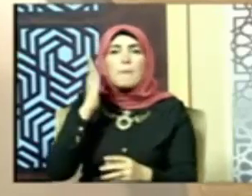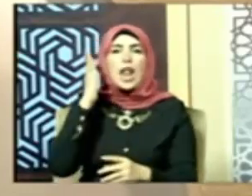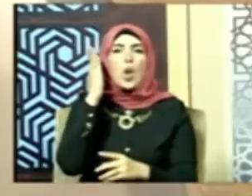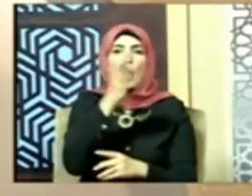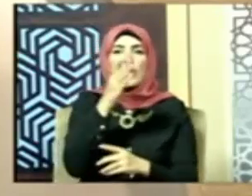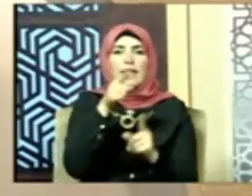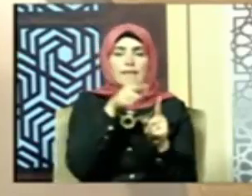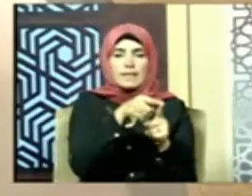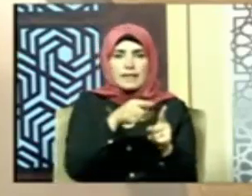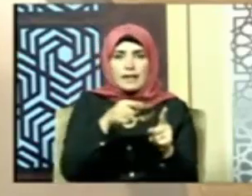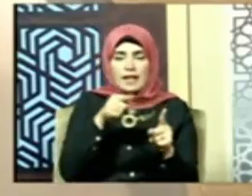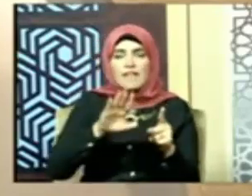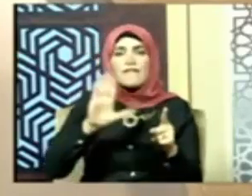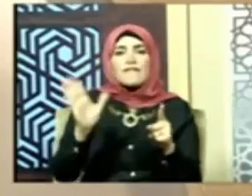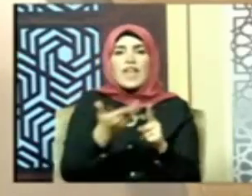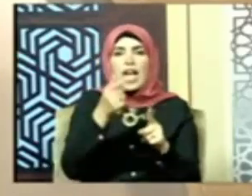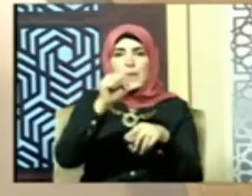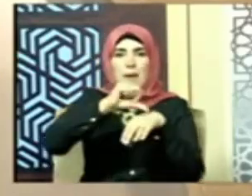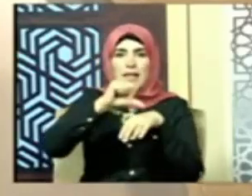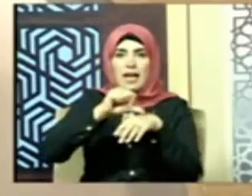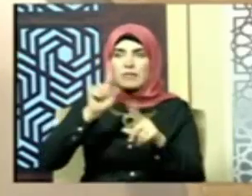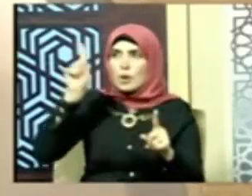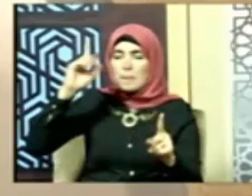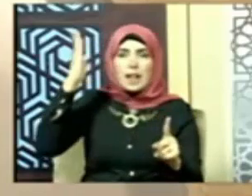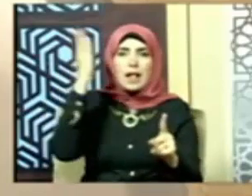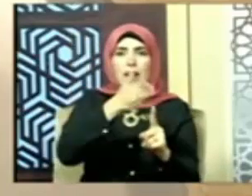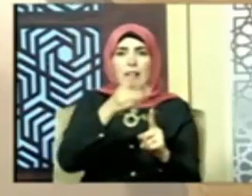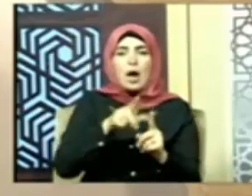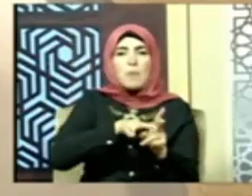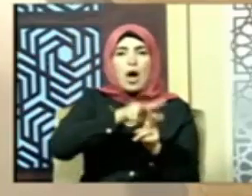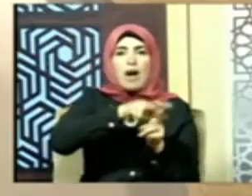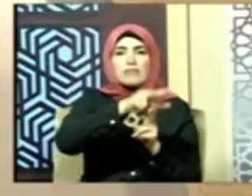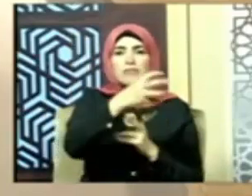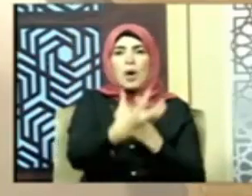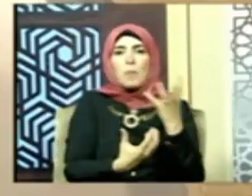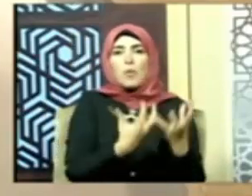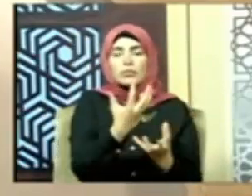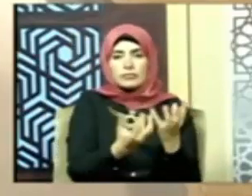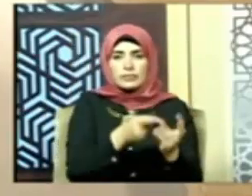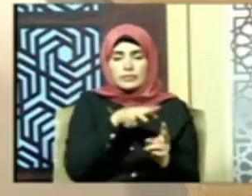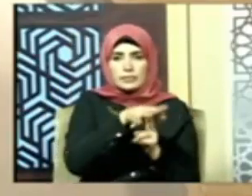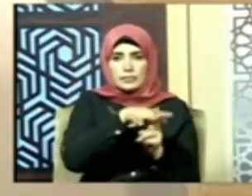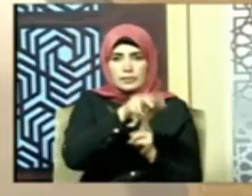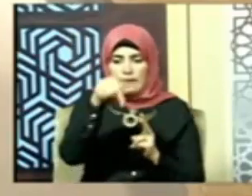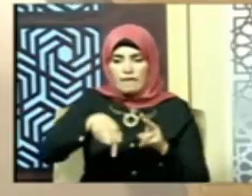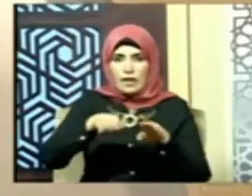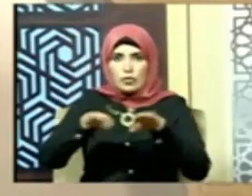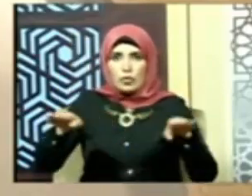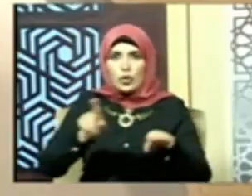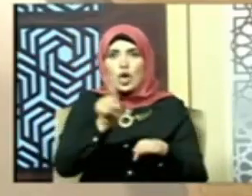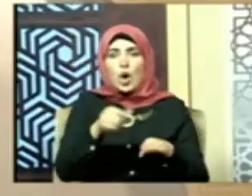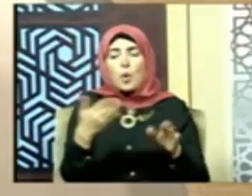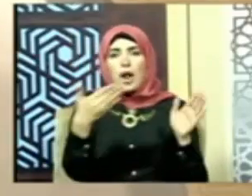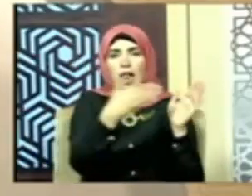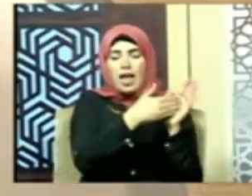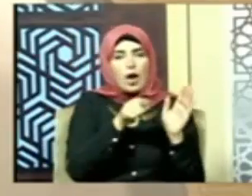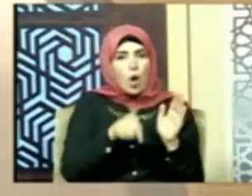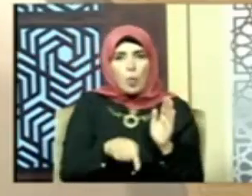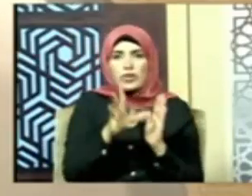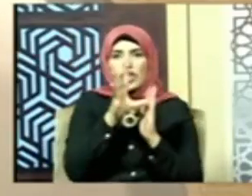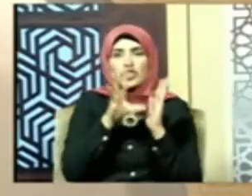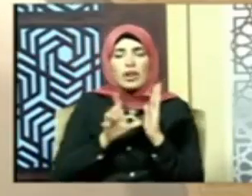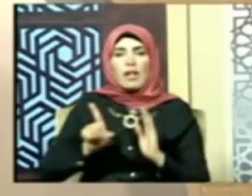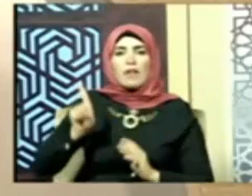ملعونين أينما ثقفوا أخذوا وقتلوا تقتيلا سنة الله في